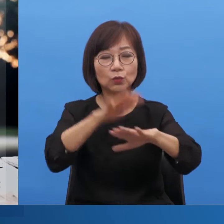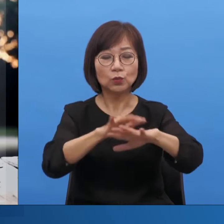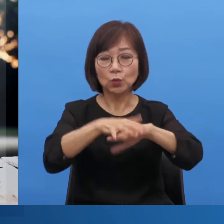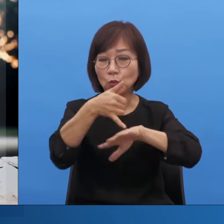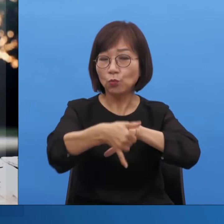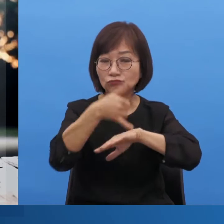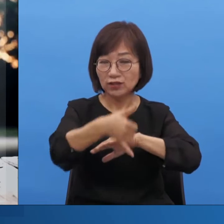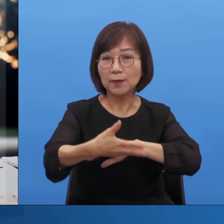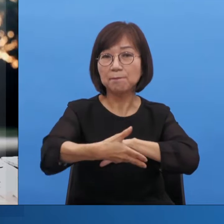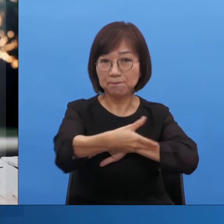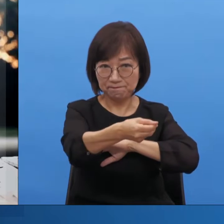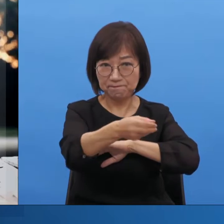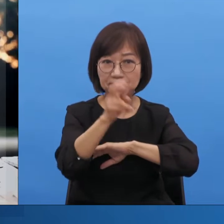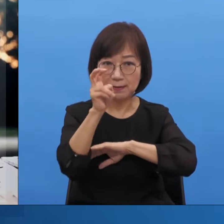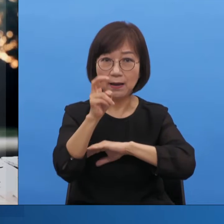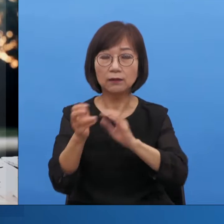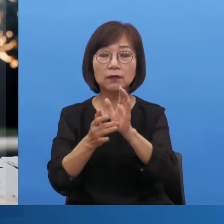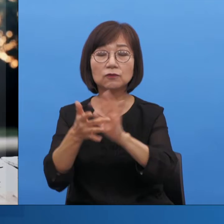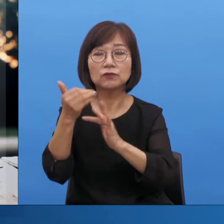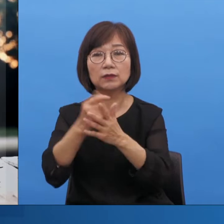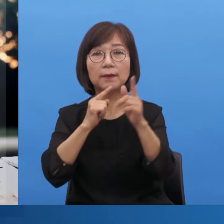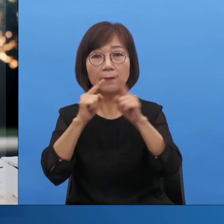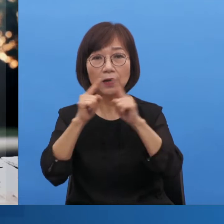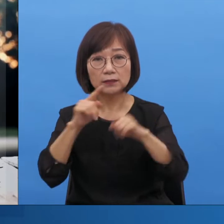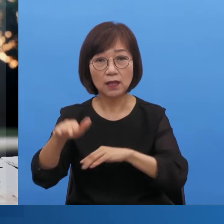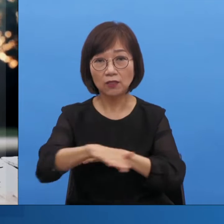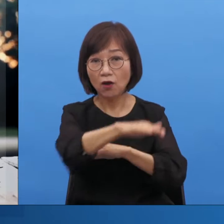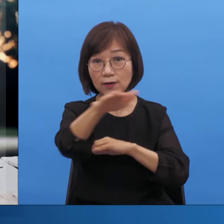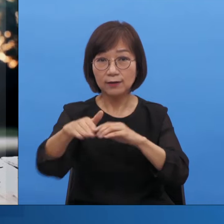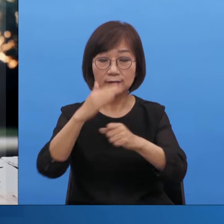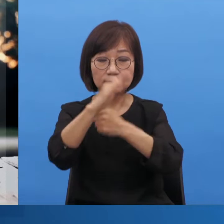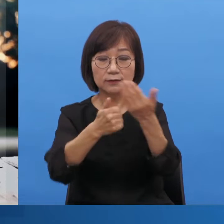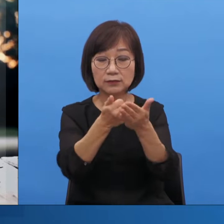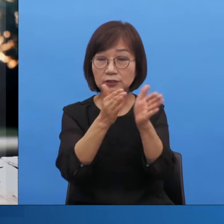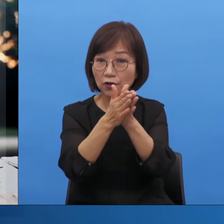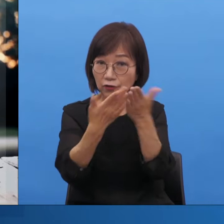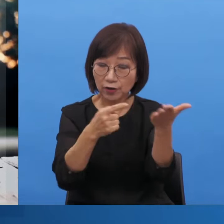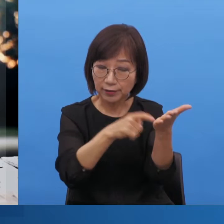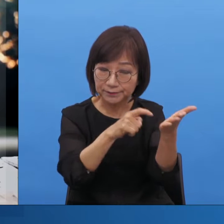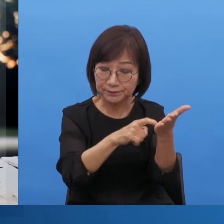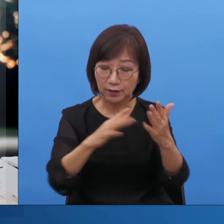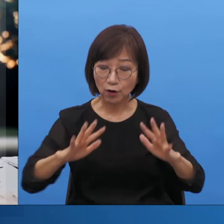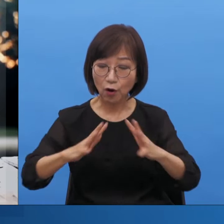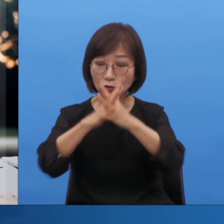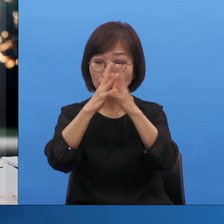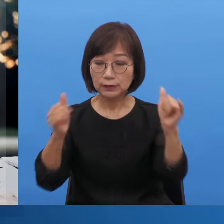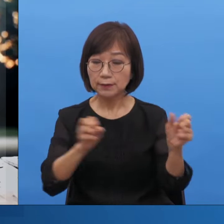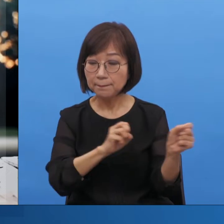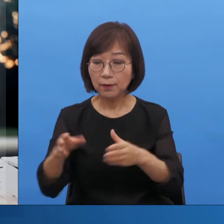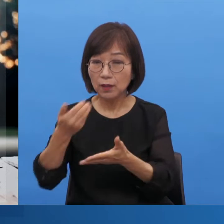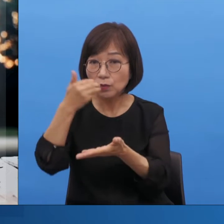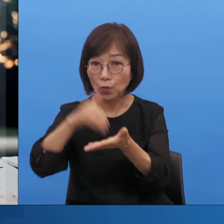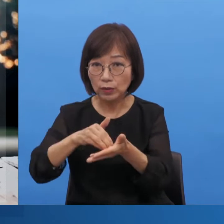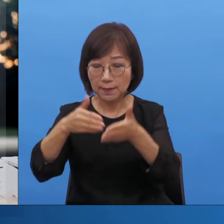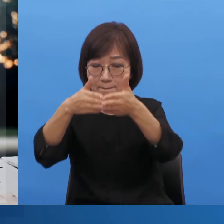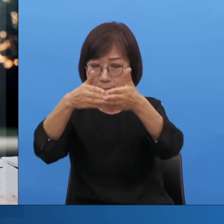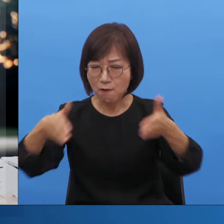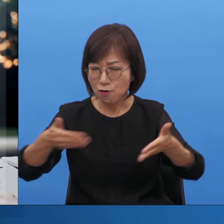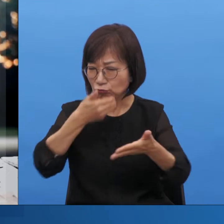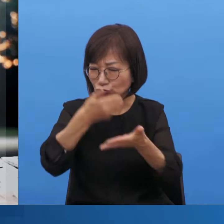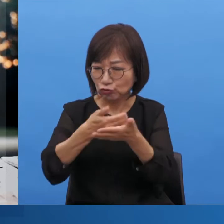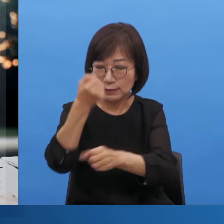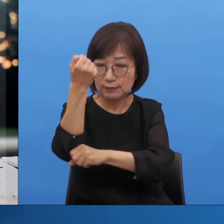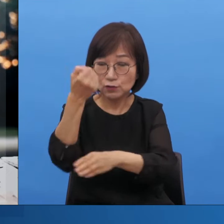줄지니이다. 예수께서 이르시되 너희가 성경에 건축자들이 버린 돌이 모퉁이의 머릿돌이